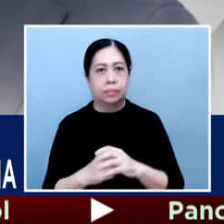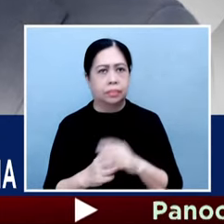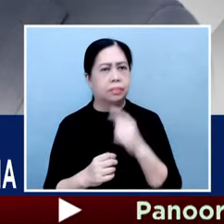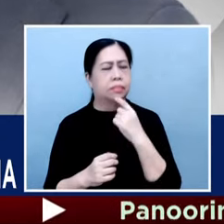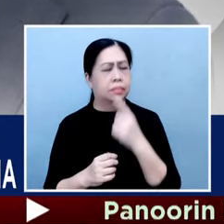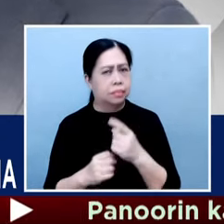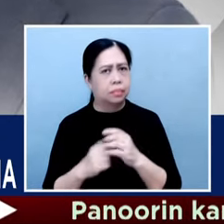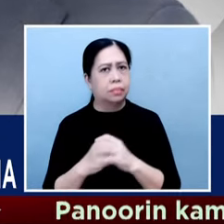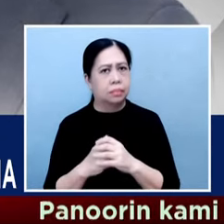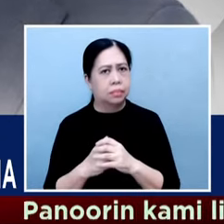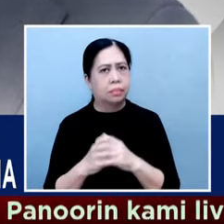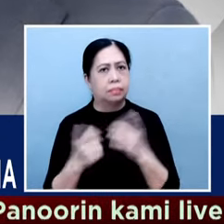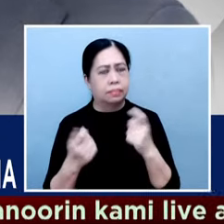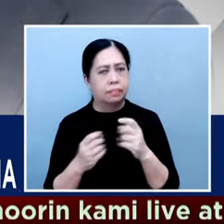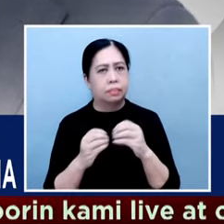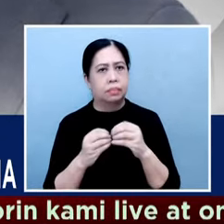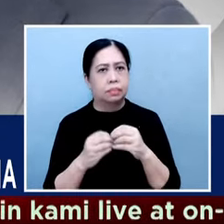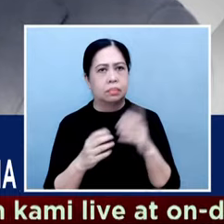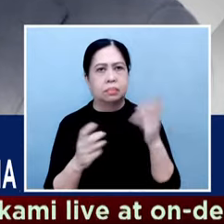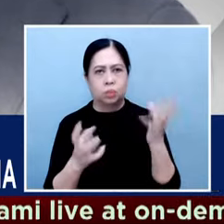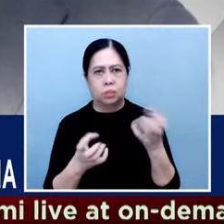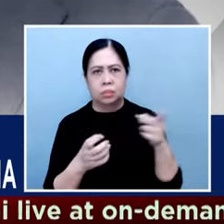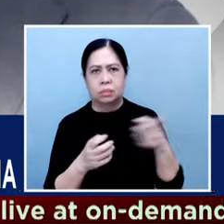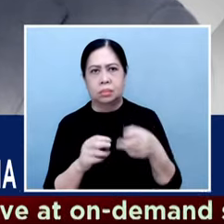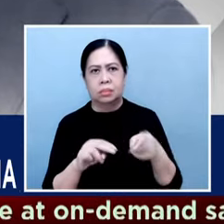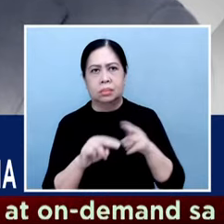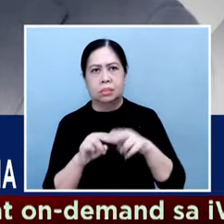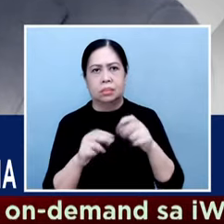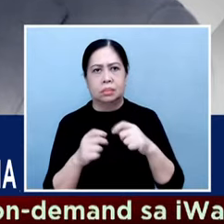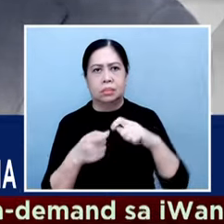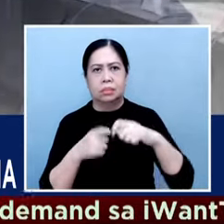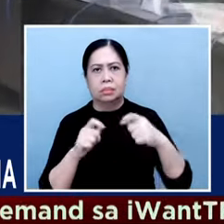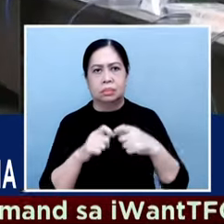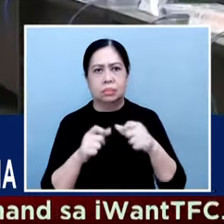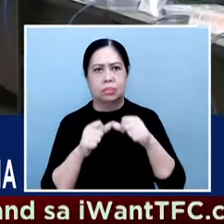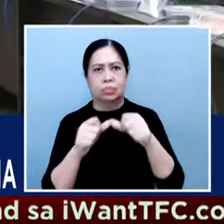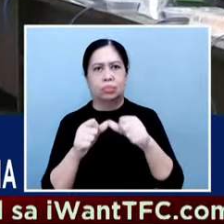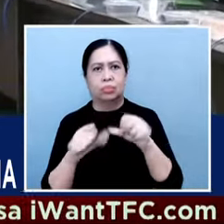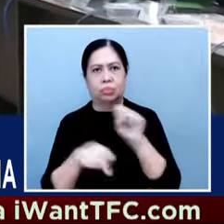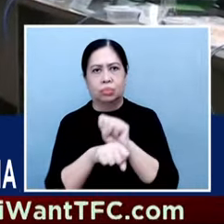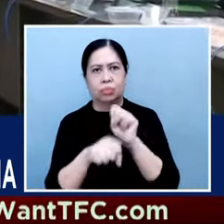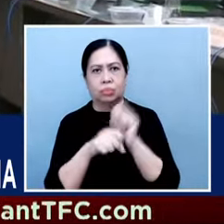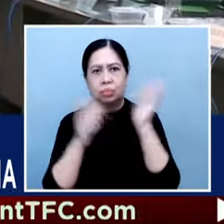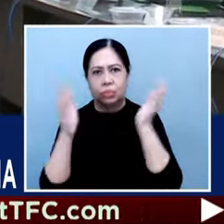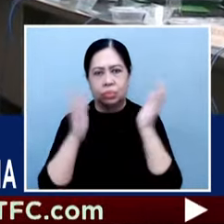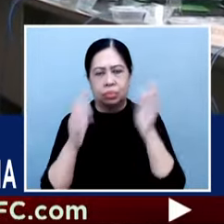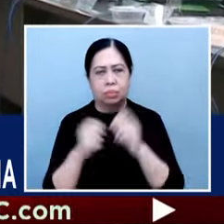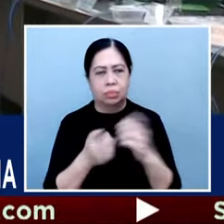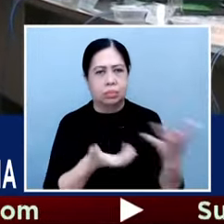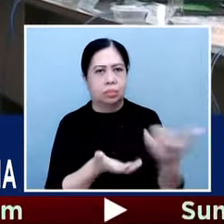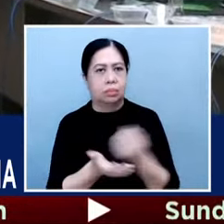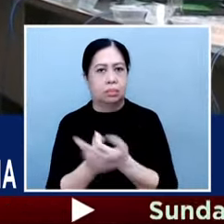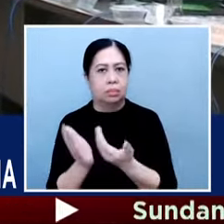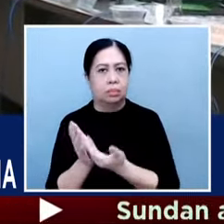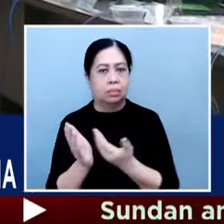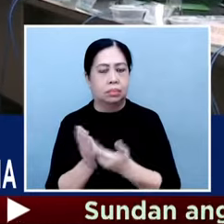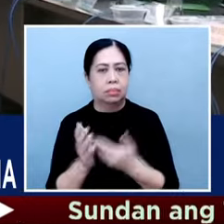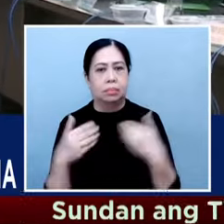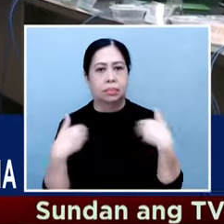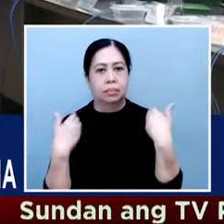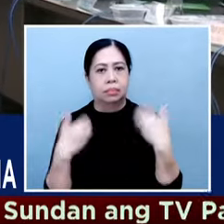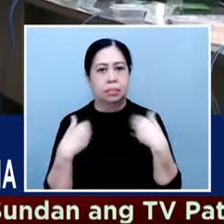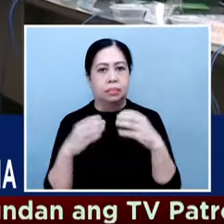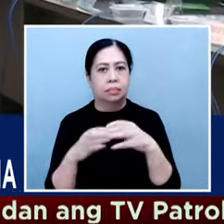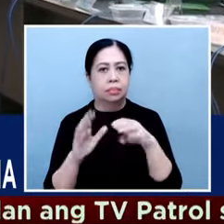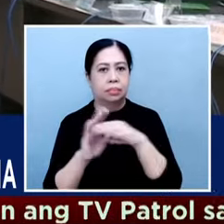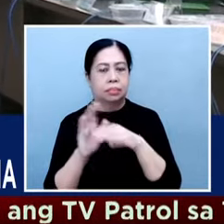sinabing pagpapalawig ng termino ang gustong tumbukin ng charter change. Nangangalap na ng ebidensya ang grupo ni Kabataan Party List